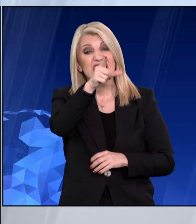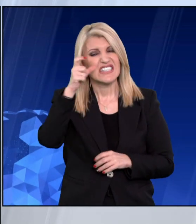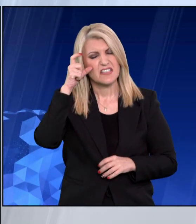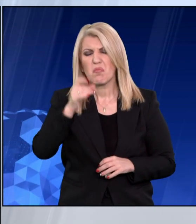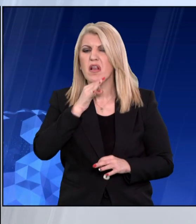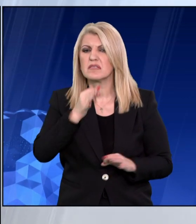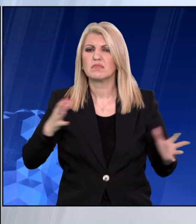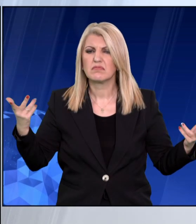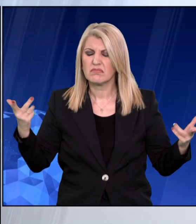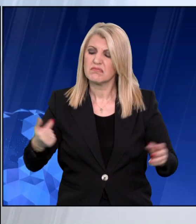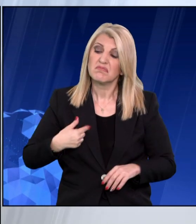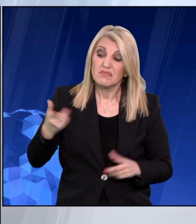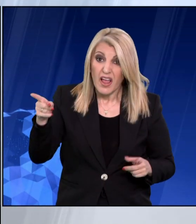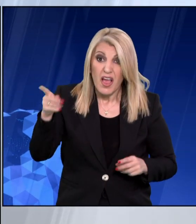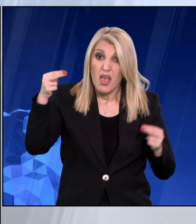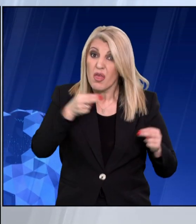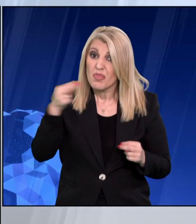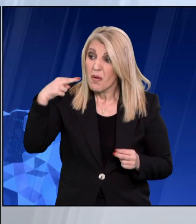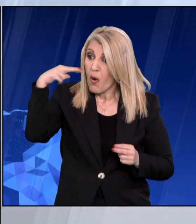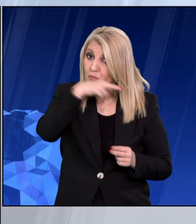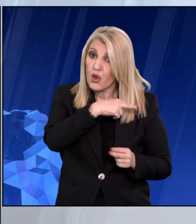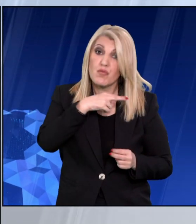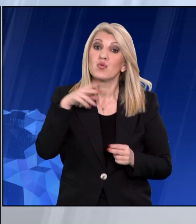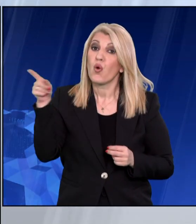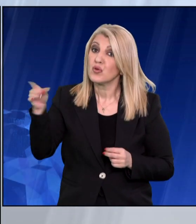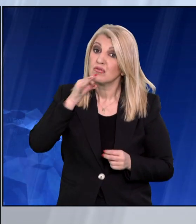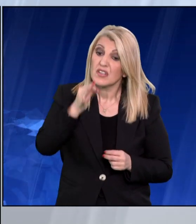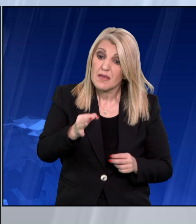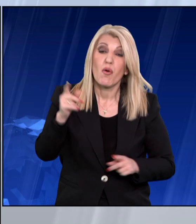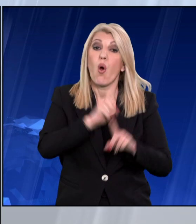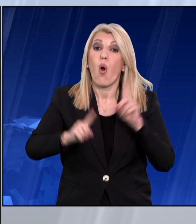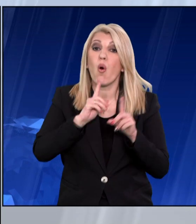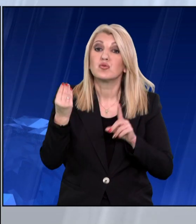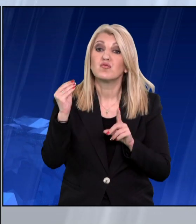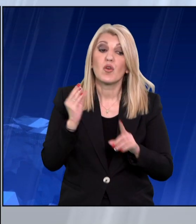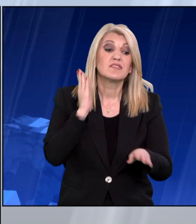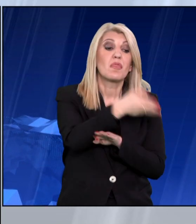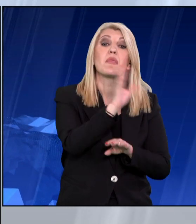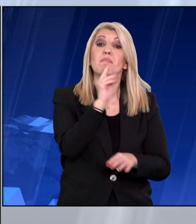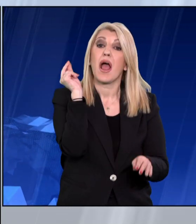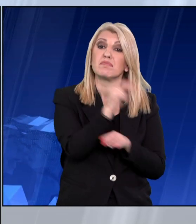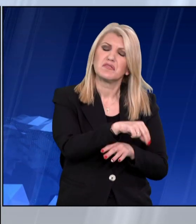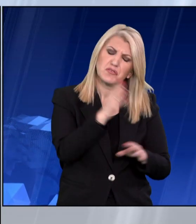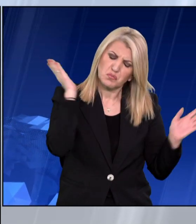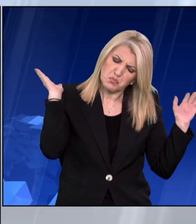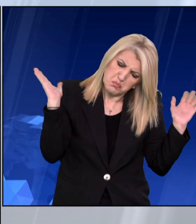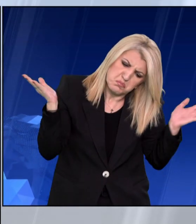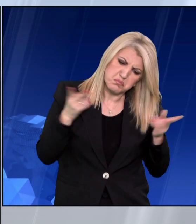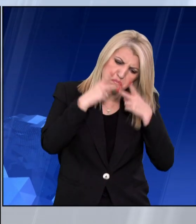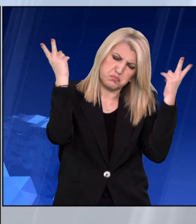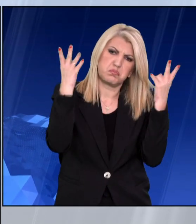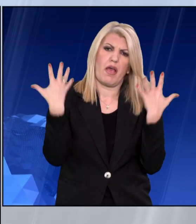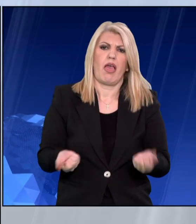επικρίνει την επιλογή της αποχή στην ψηφοφορία για το γάμο των ομόφυλων ζευγαριών που υπέδειξε ο κυριάκος μητσοτάκης ως αξιοπρεπή στάση για τους